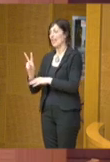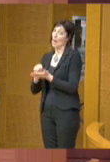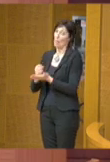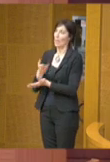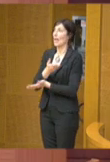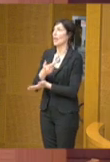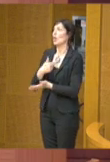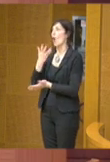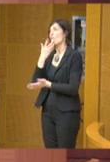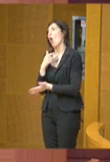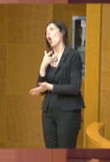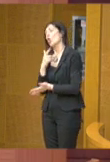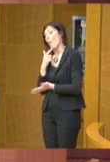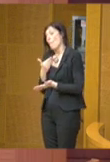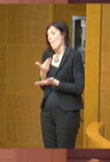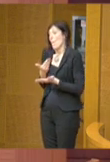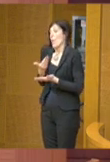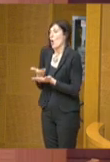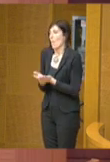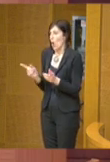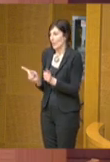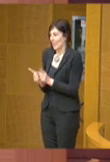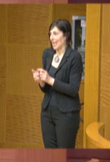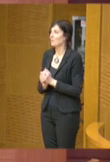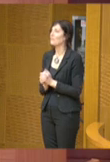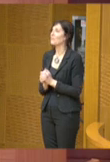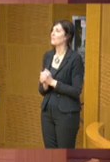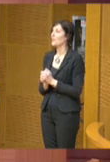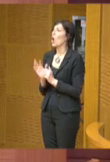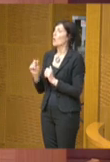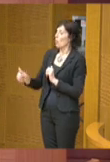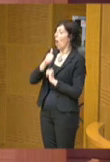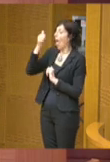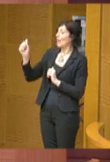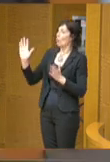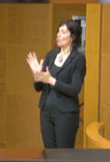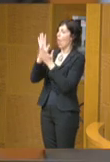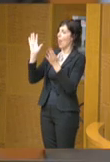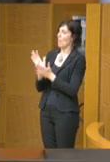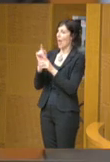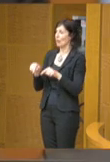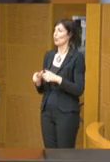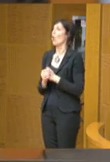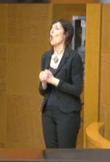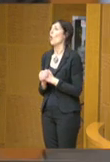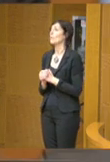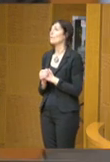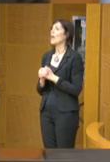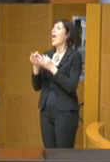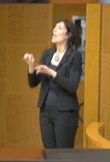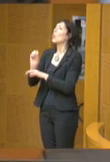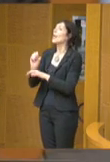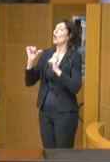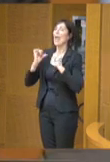lanciare una piccola proposta su quello che sarà l'anno delle nostre celebrazioni. Educazione civica è